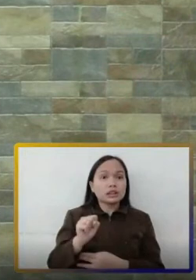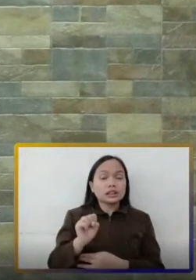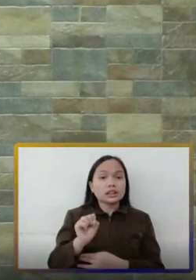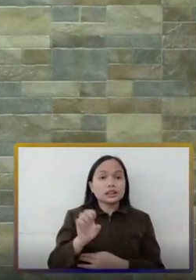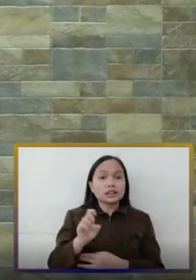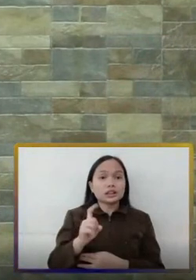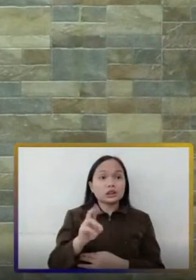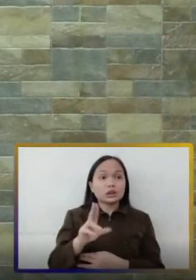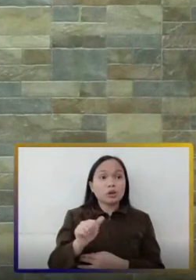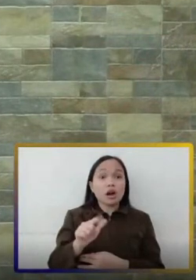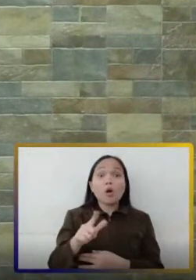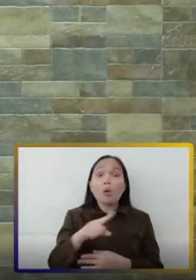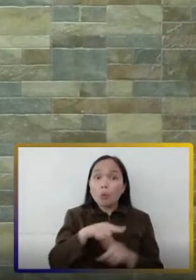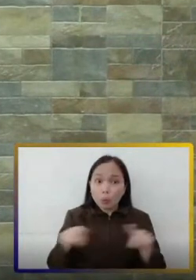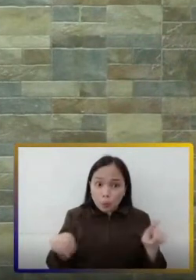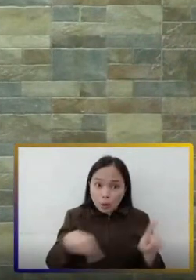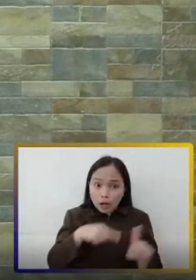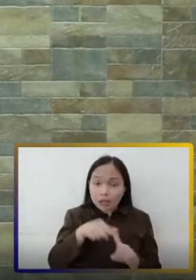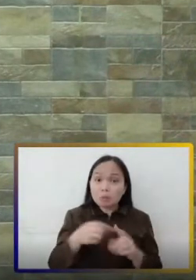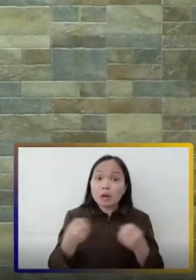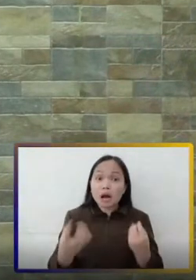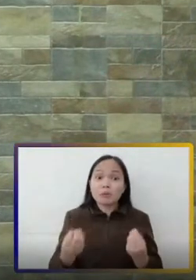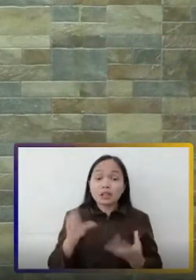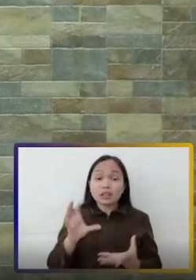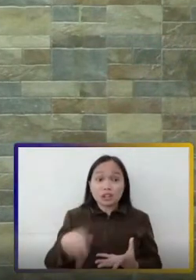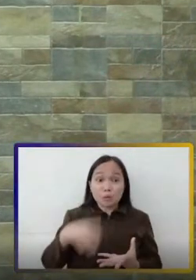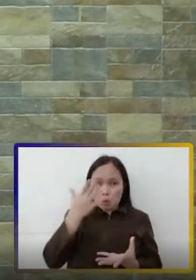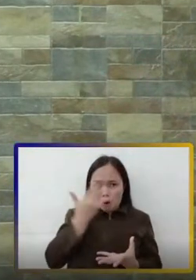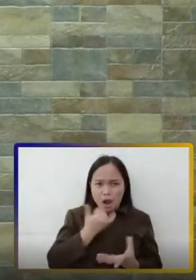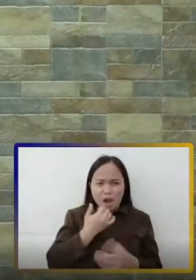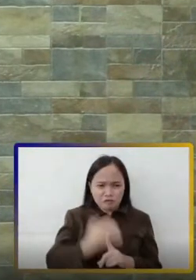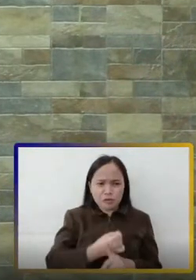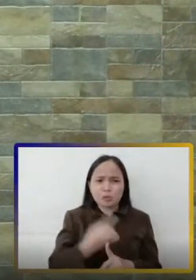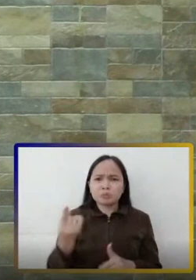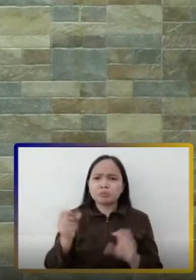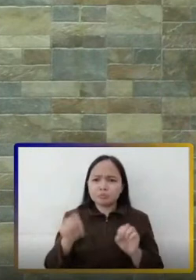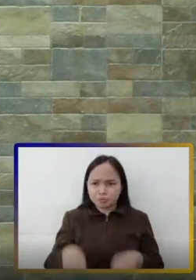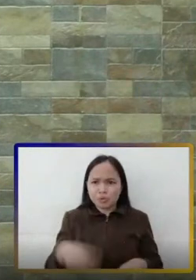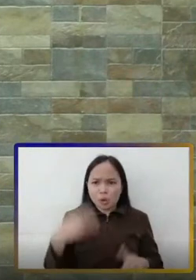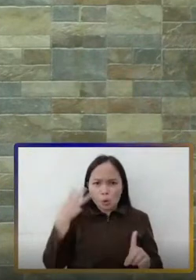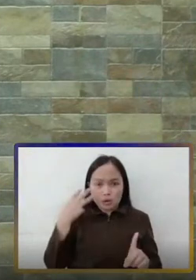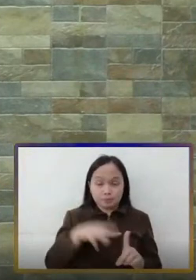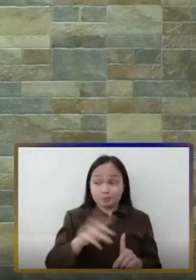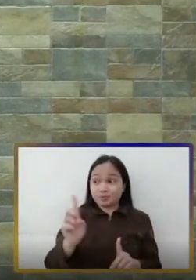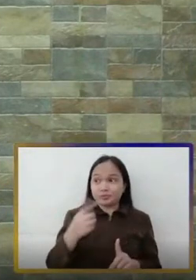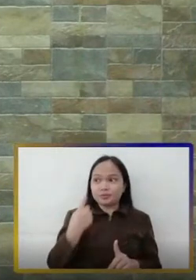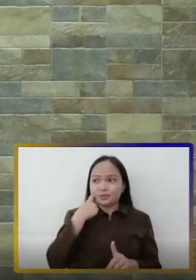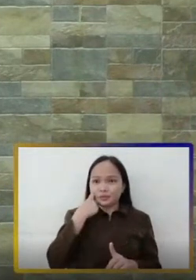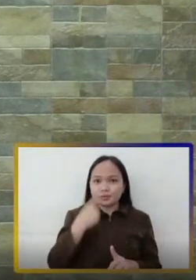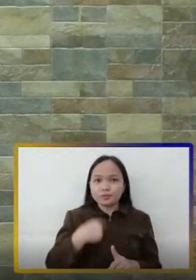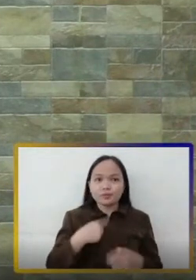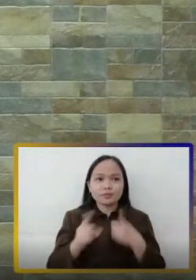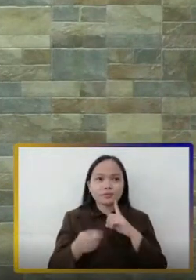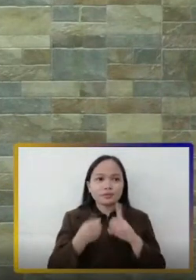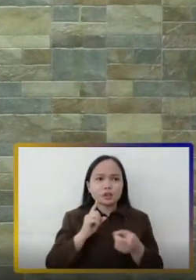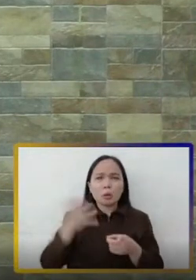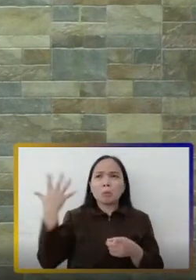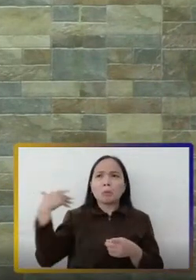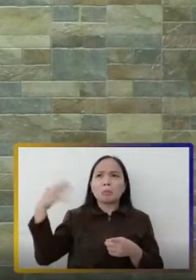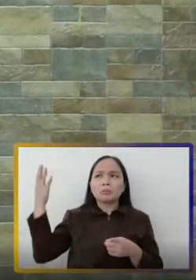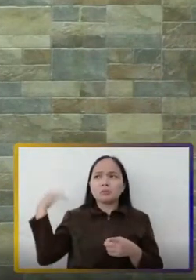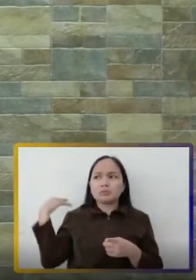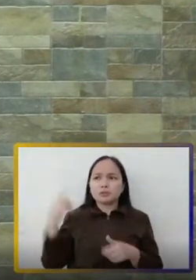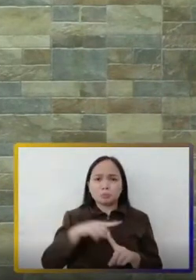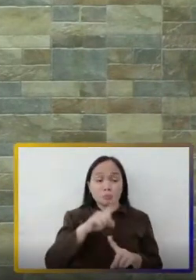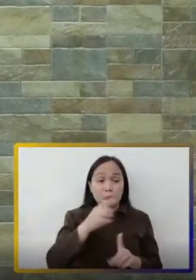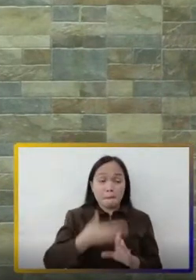Nung dumami po ang ganito. Bakit? Everybody can watch. Kanina nagkikwentuhan po kami back in those days, back in